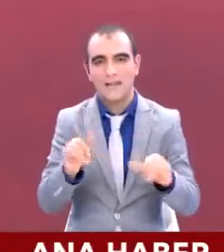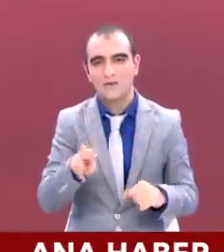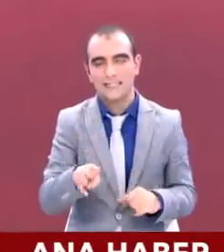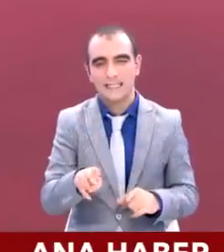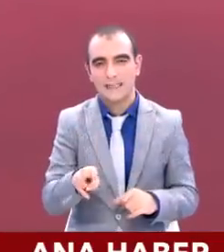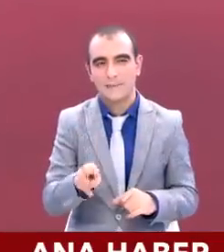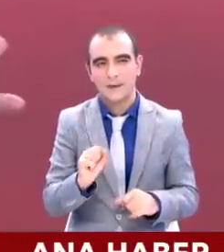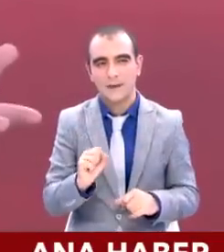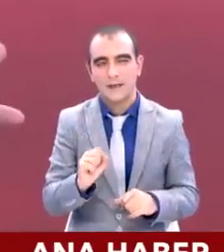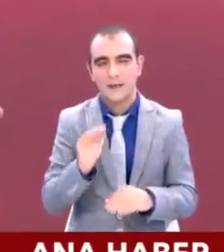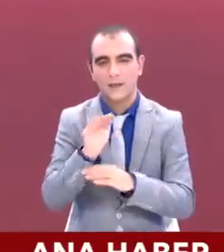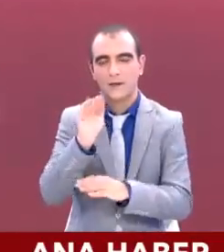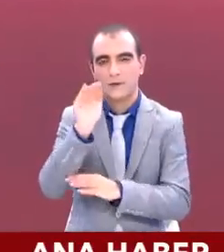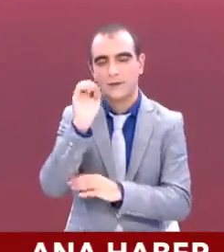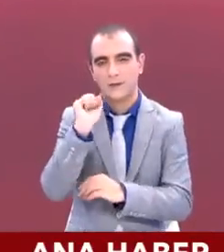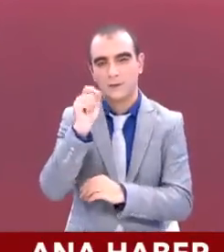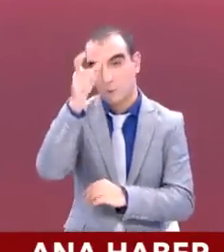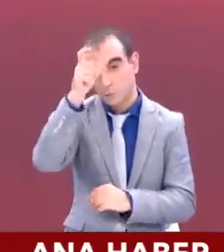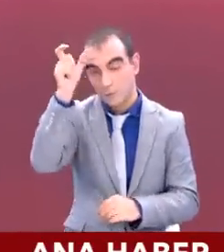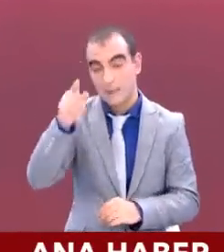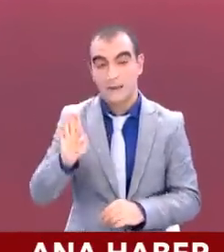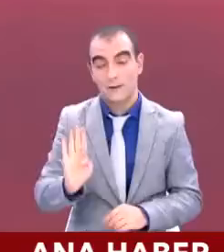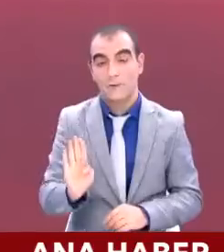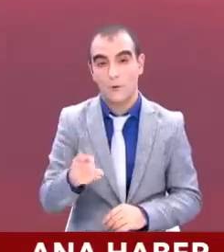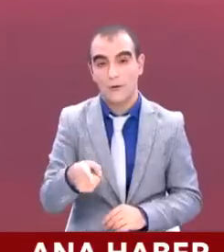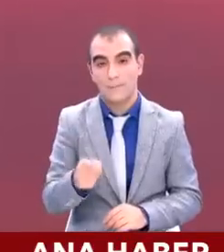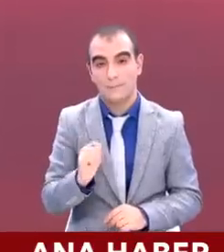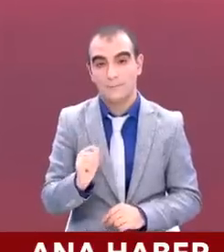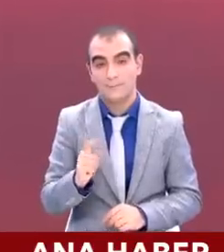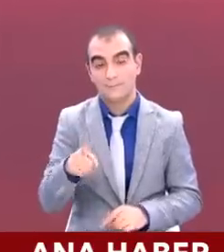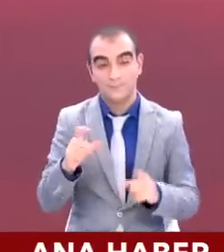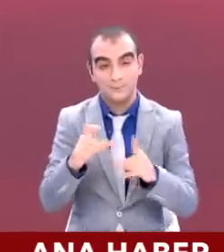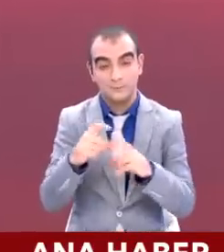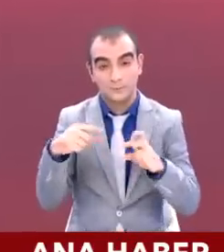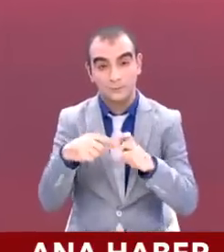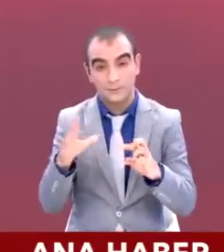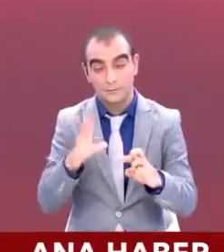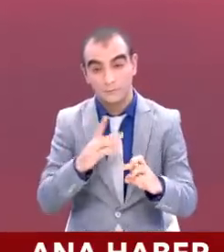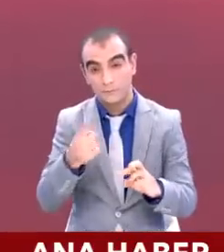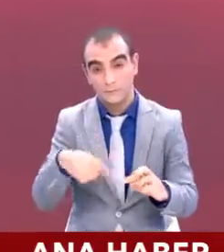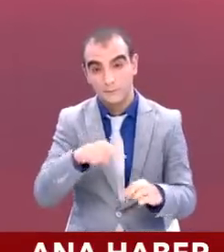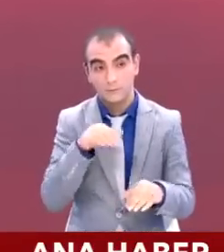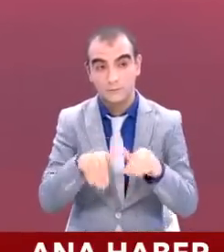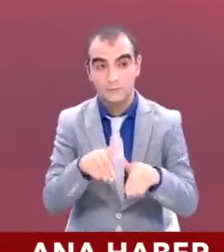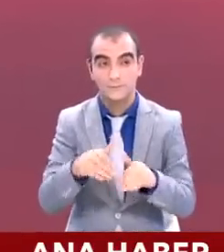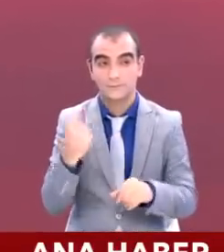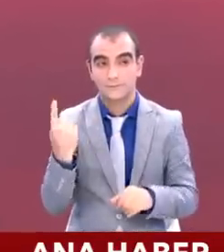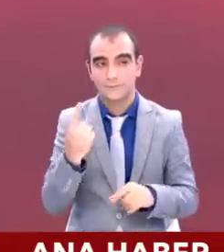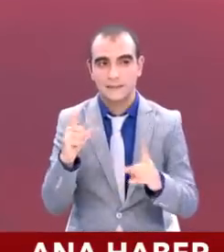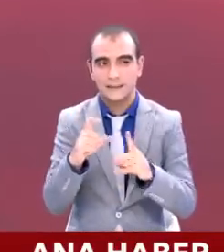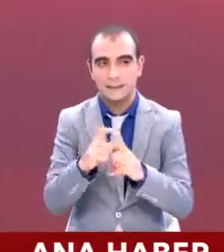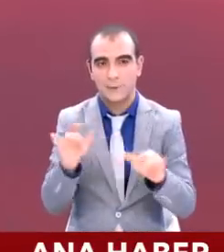şeklinde yaşanır Türkiye'de de böyle Türkiye'de de demokrasi rejimi var ve temiz seçimler bir